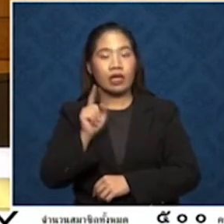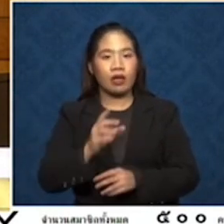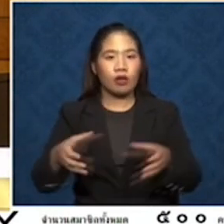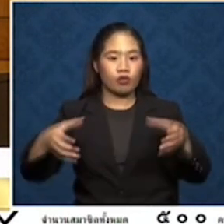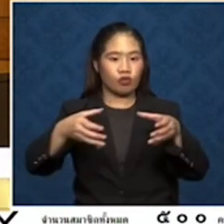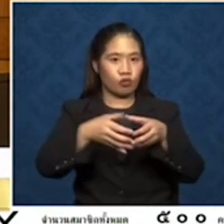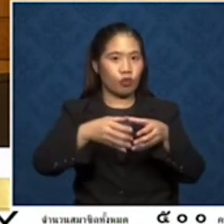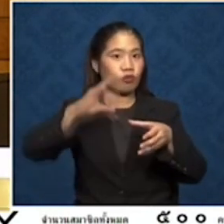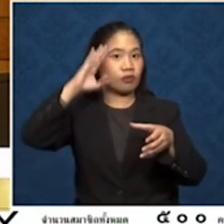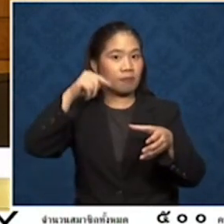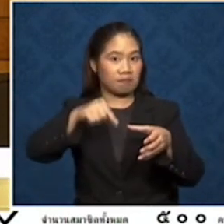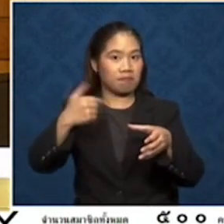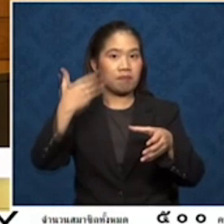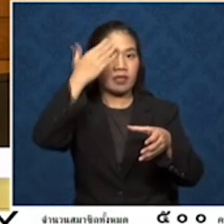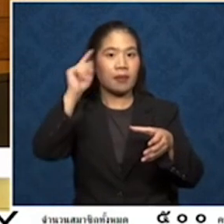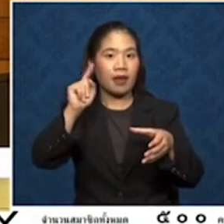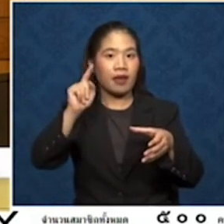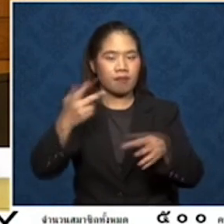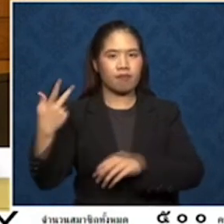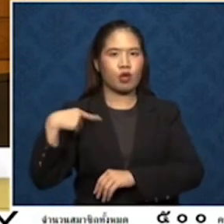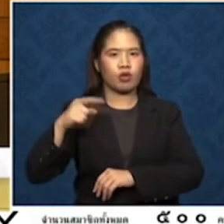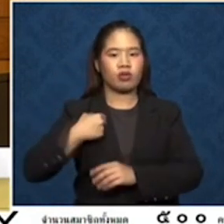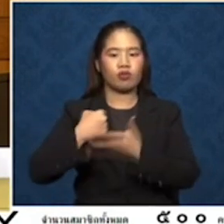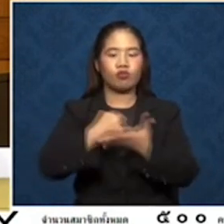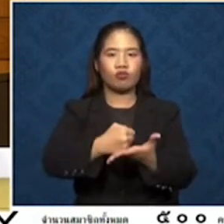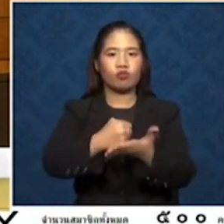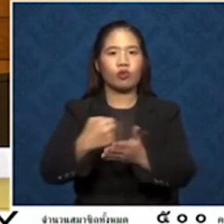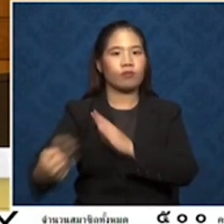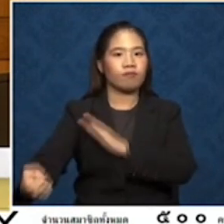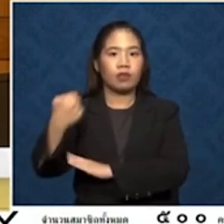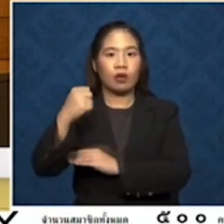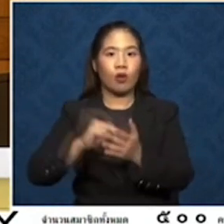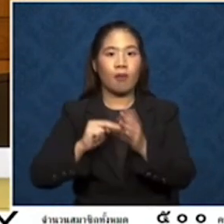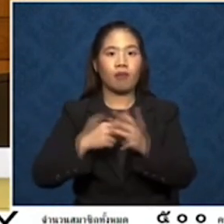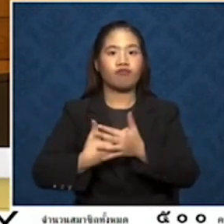ไว้เพื่อความมั่นคงของประเทศไม่ใช่ความมั่งคั่งของใครคนใดคนหนึ่งนะครับ